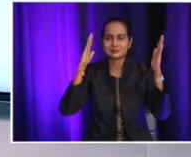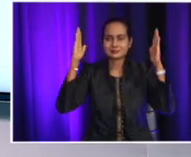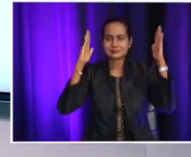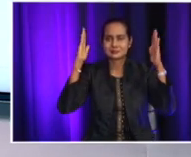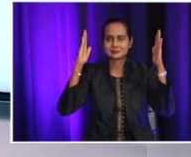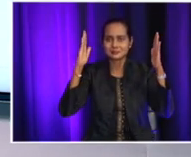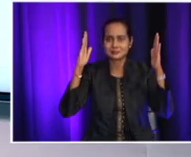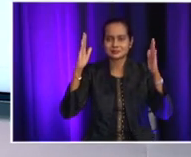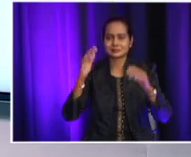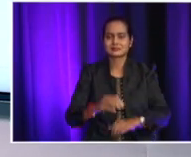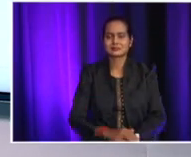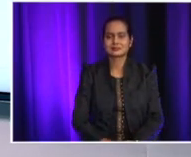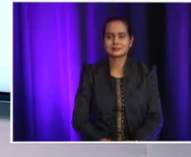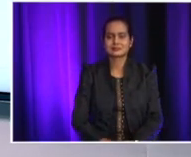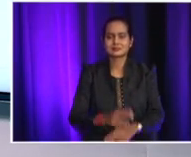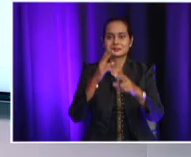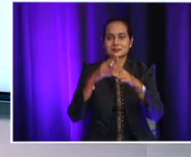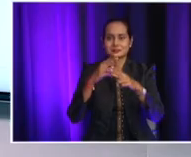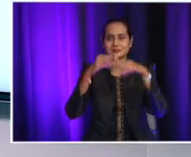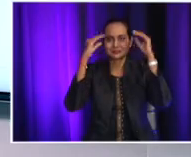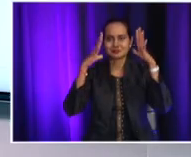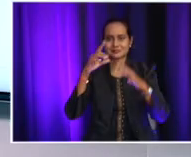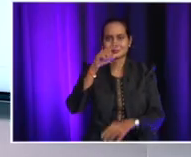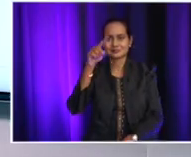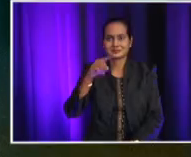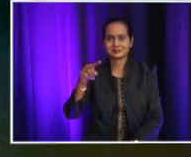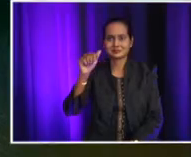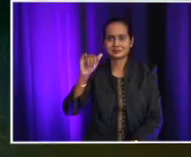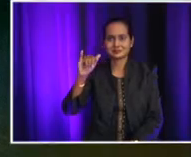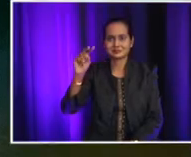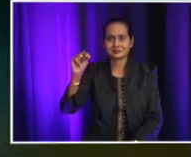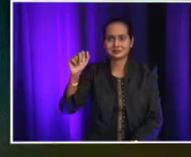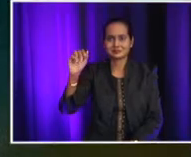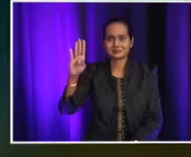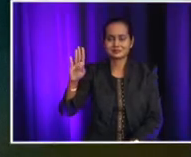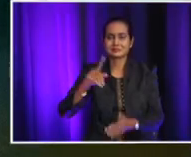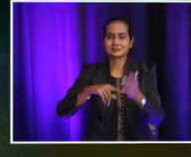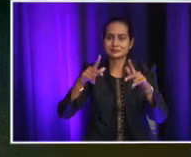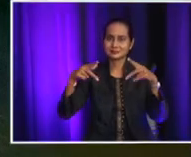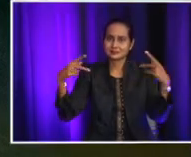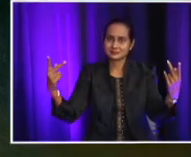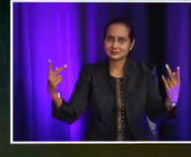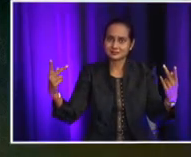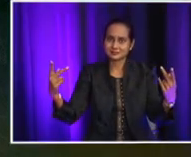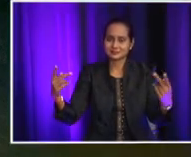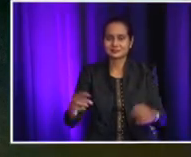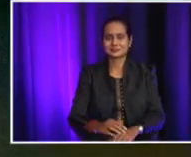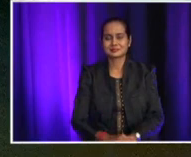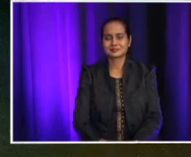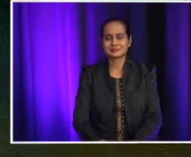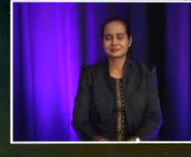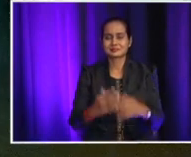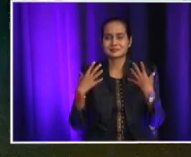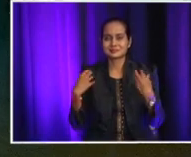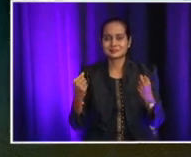dia kita bersama dengan Cikgu Zainal Alhamdulillah baik Akmal apa